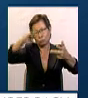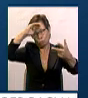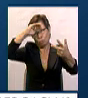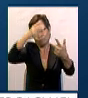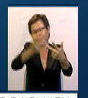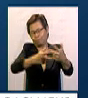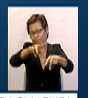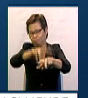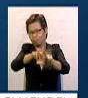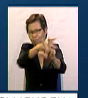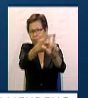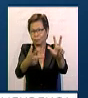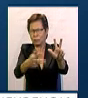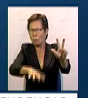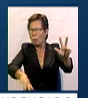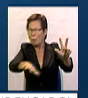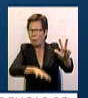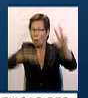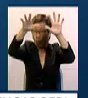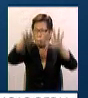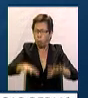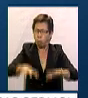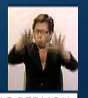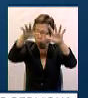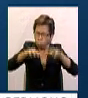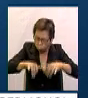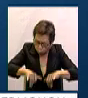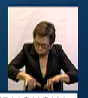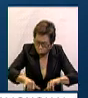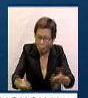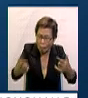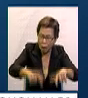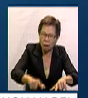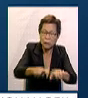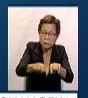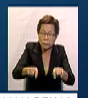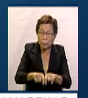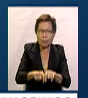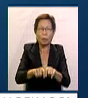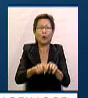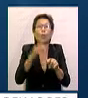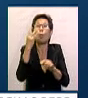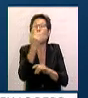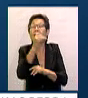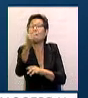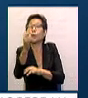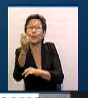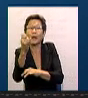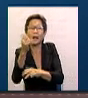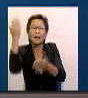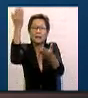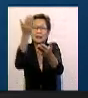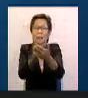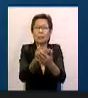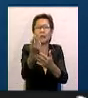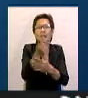Johor, dengan jangkaan hujan lebat berterusan boleh berlaku di kawasan-kawasan yang ditandakan dengan warna kuning sehinggalah